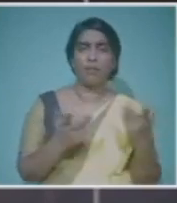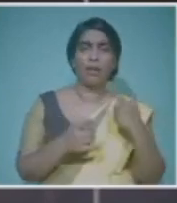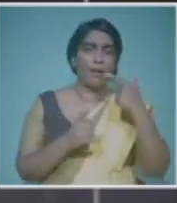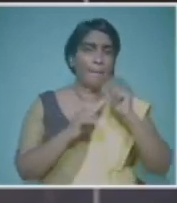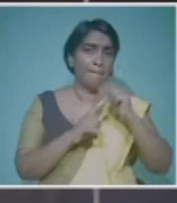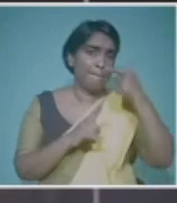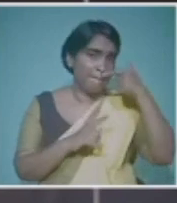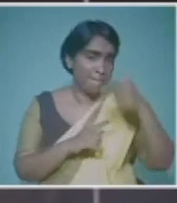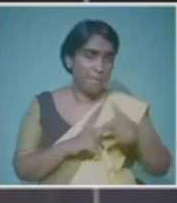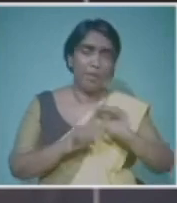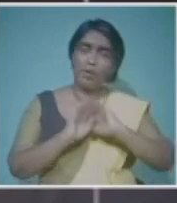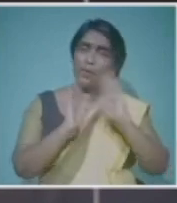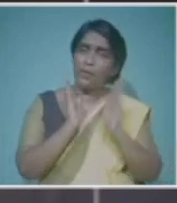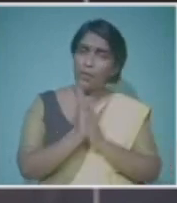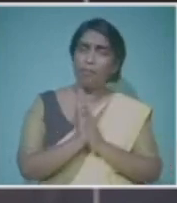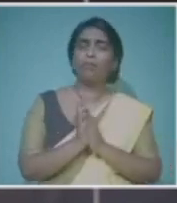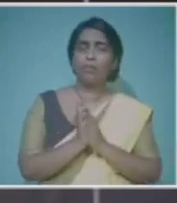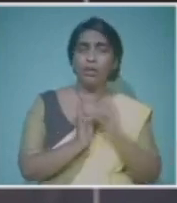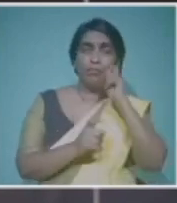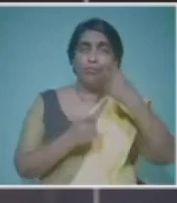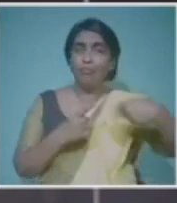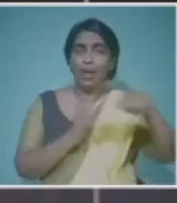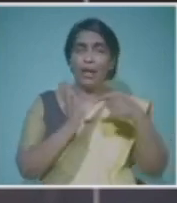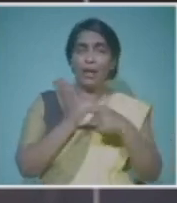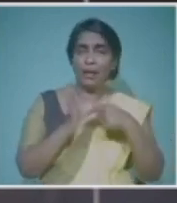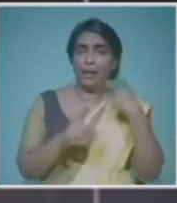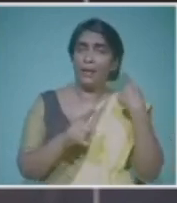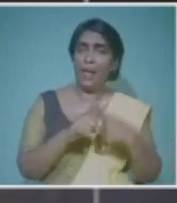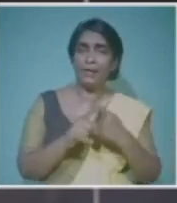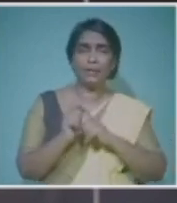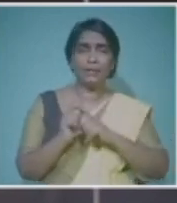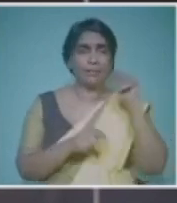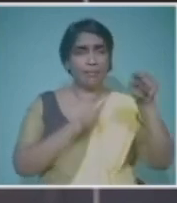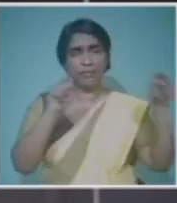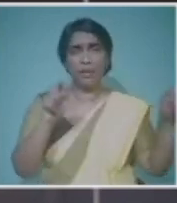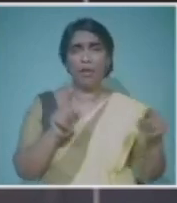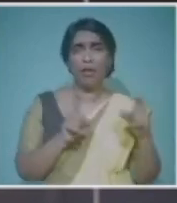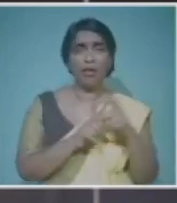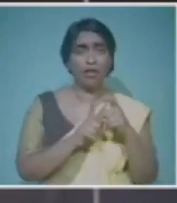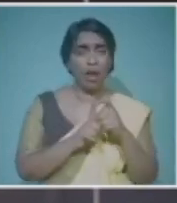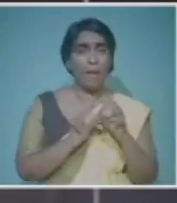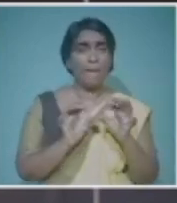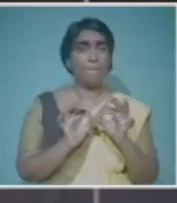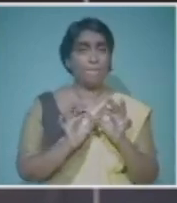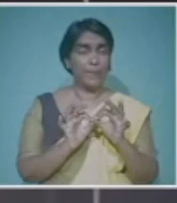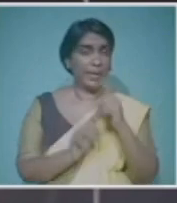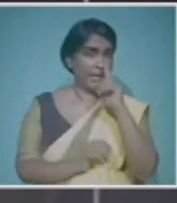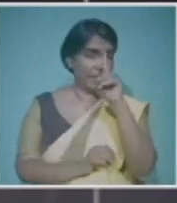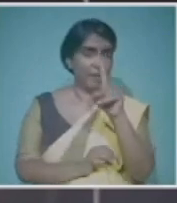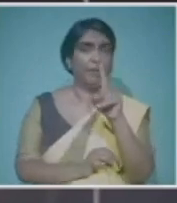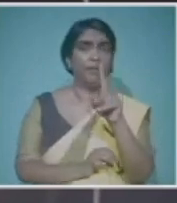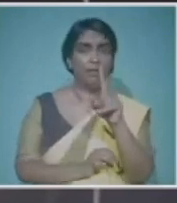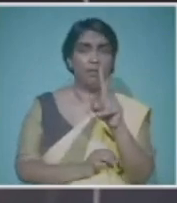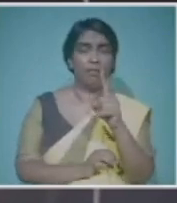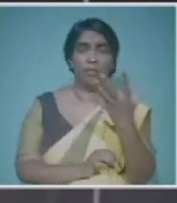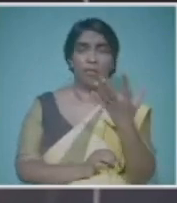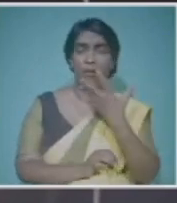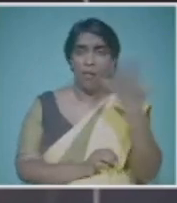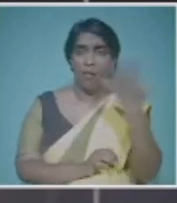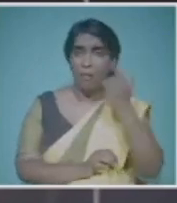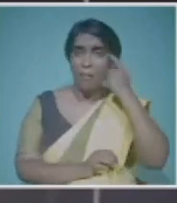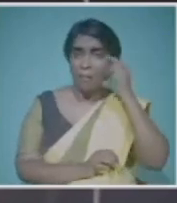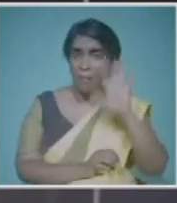පෙට්‍රෝල් ලීටරයට හැම එකටම සාමාන්‍ය ජනතාවට බදු ගහනකොට ඩොලර් බිලියනයක් හම්බ කරන්න බලාපොරොත්තු